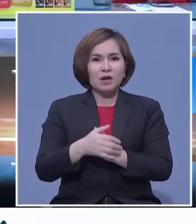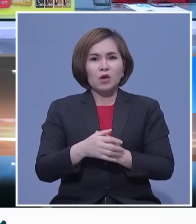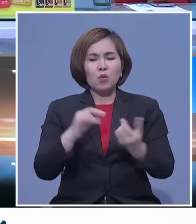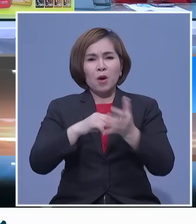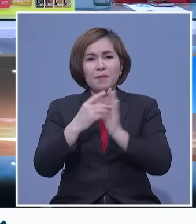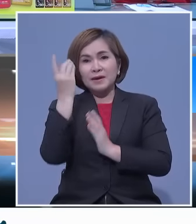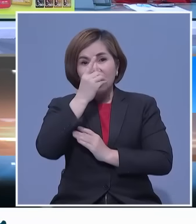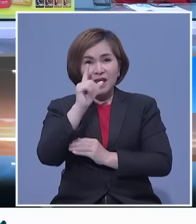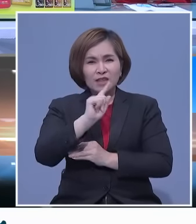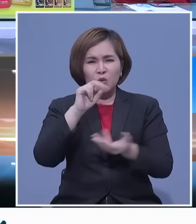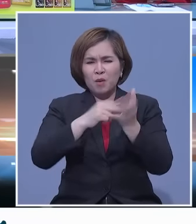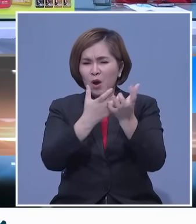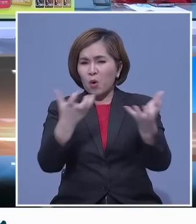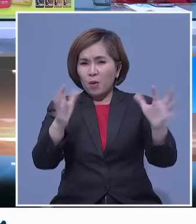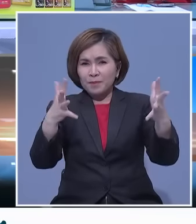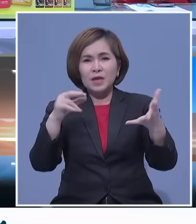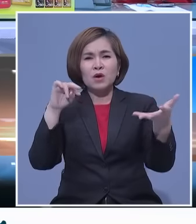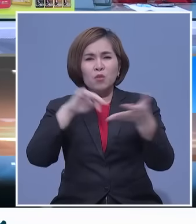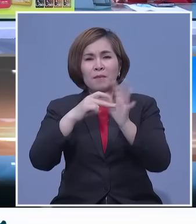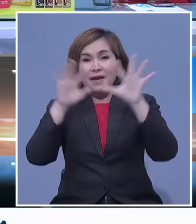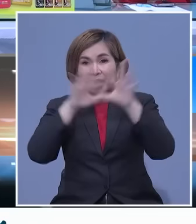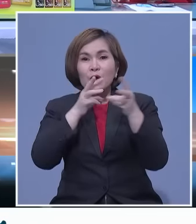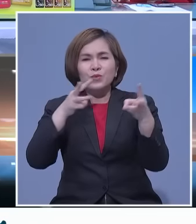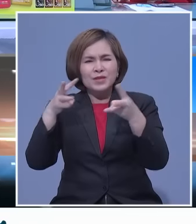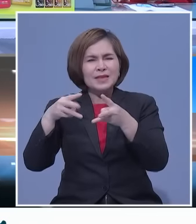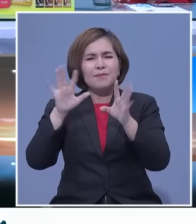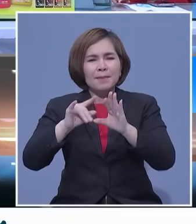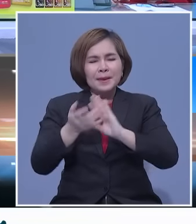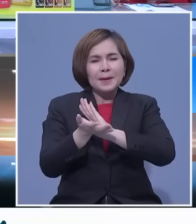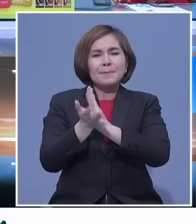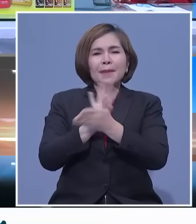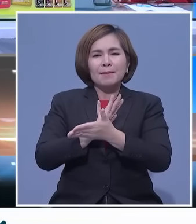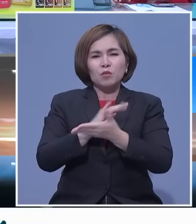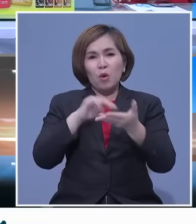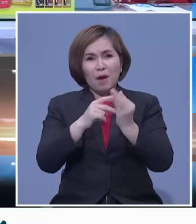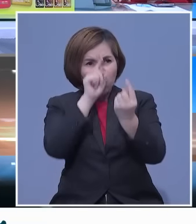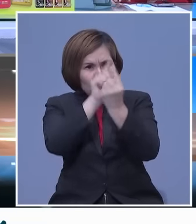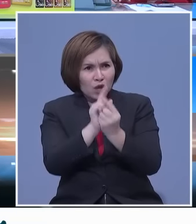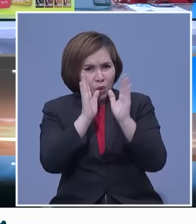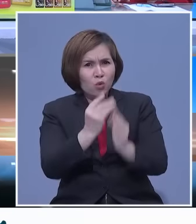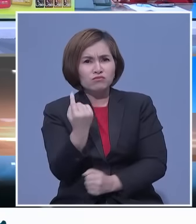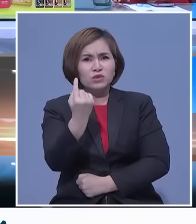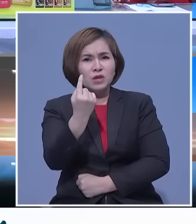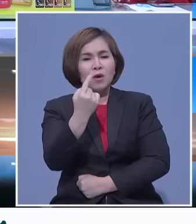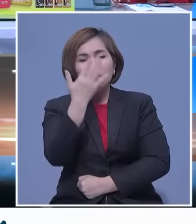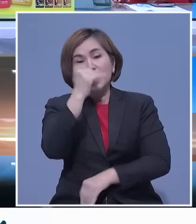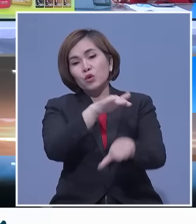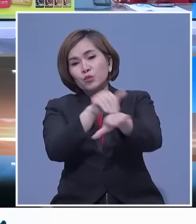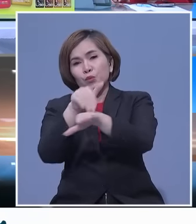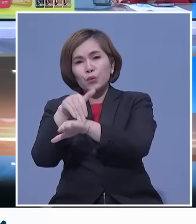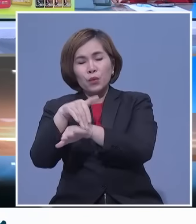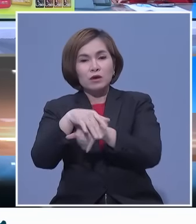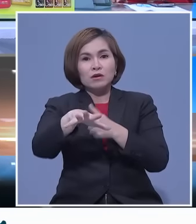พรีเซ็นเตอร์ก็เหมือนกับเอาเอาโครงสร้างของขายตรงเนี่ยมาพลิกแพลงแล้วมันกลับกลายเป็นว่าไปเน้นการหาเครือข่ายเกับการขาย